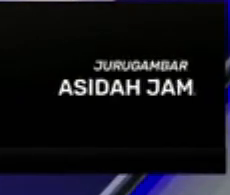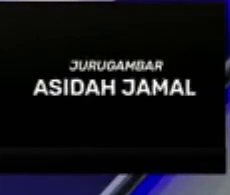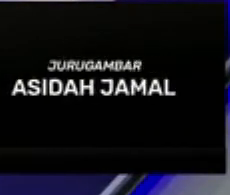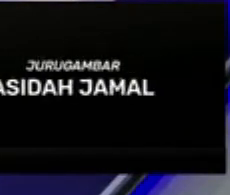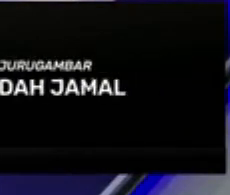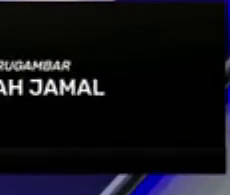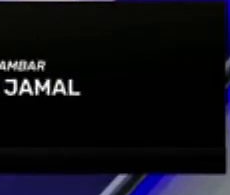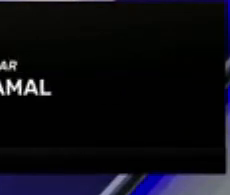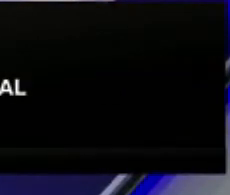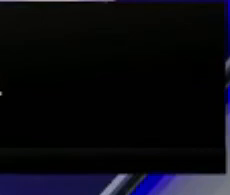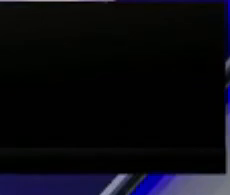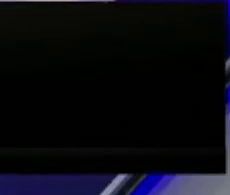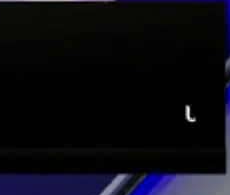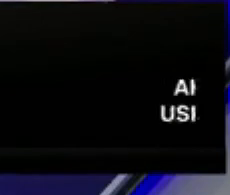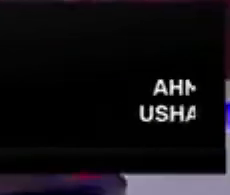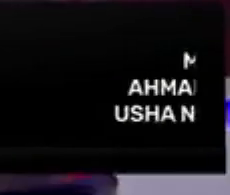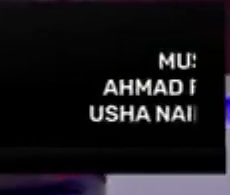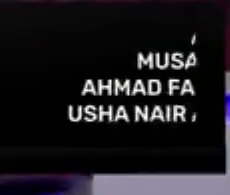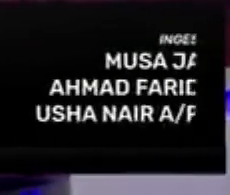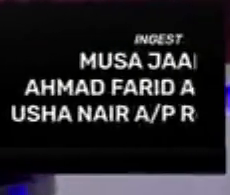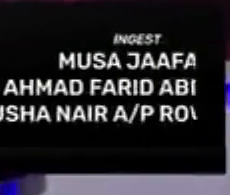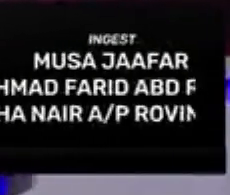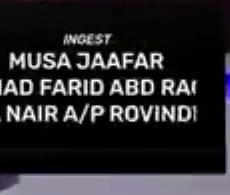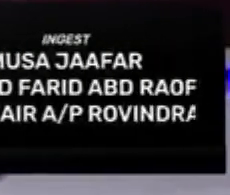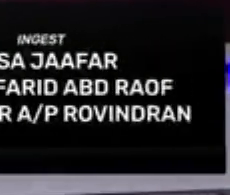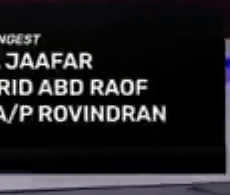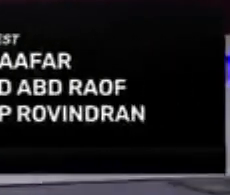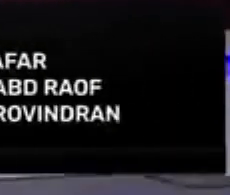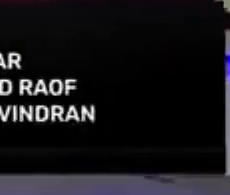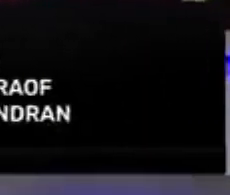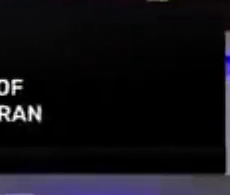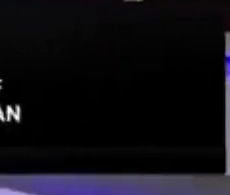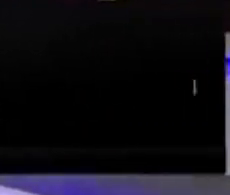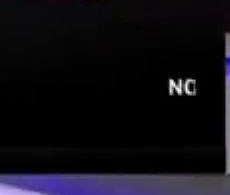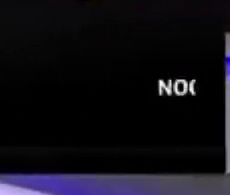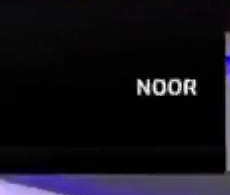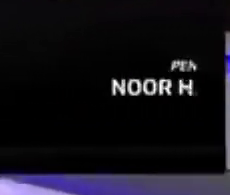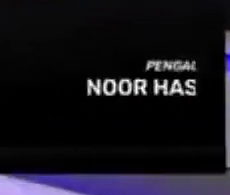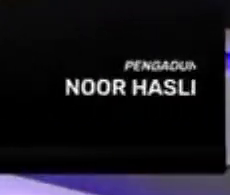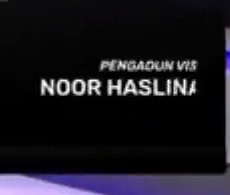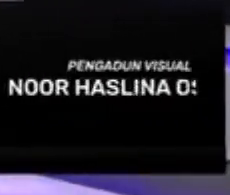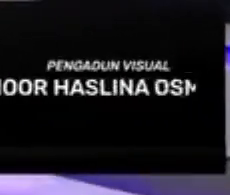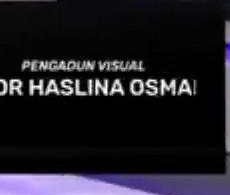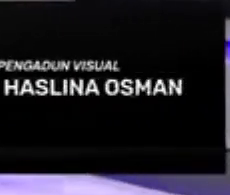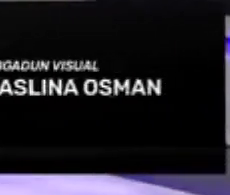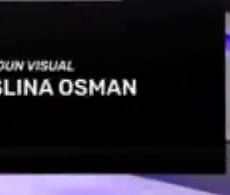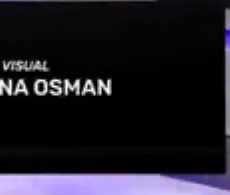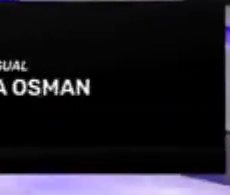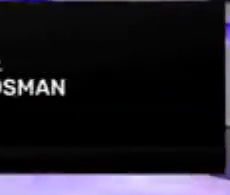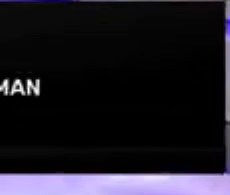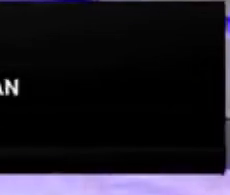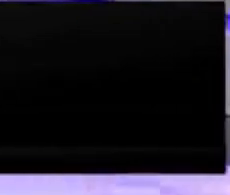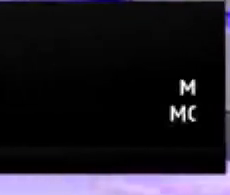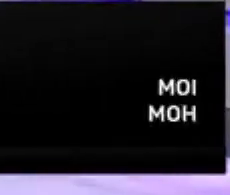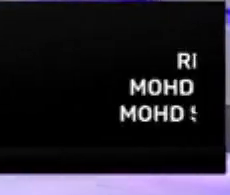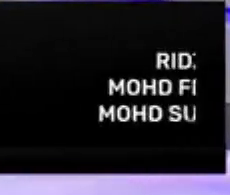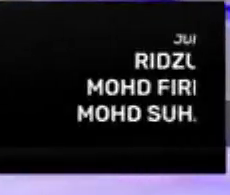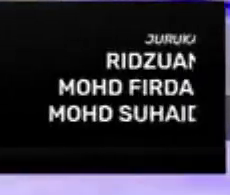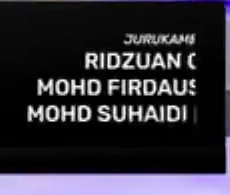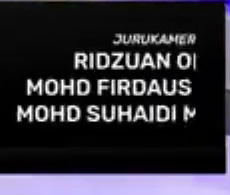supaya kita lebih lagi lebih-lebih bergaya lagi dalam kemajuan kita dalam